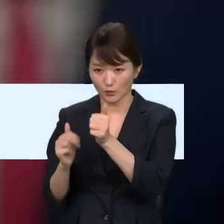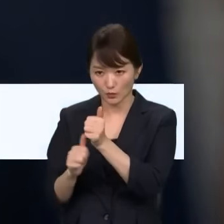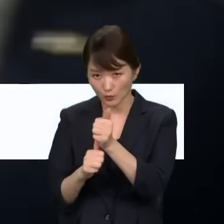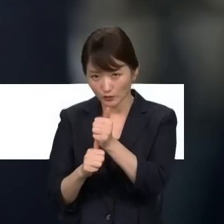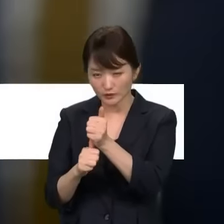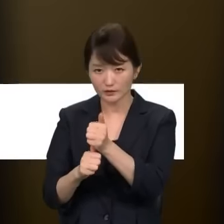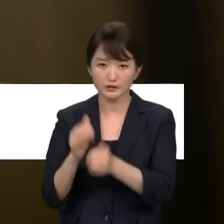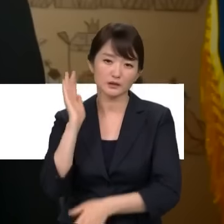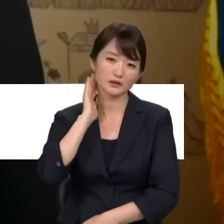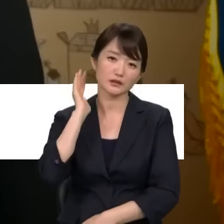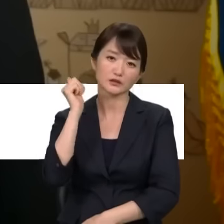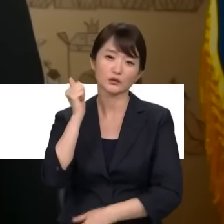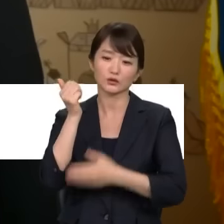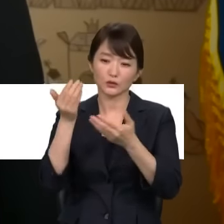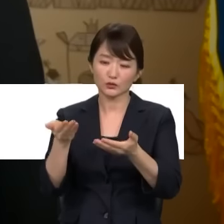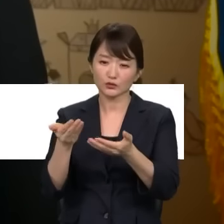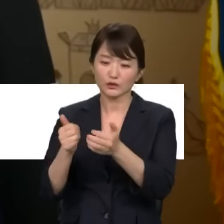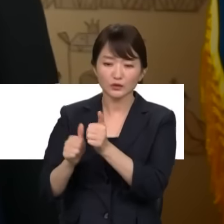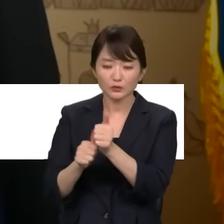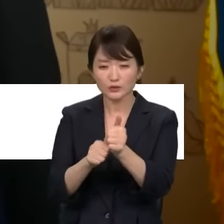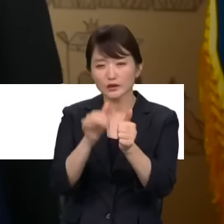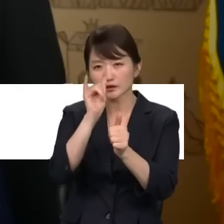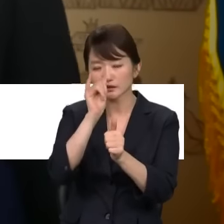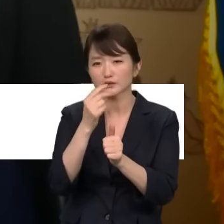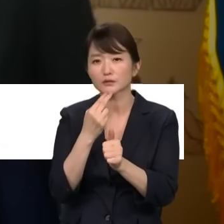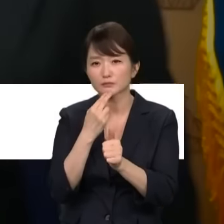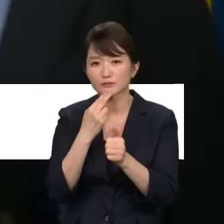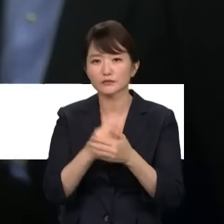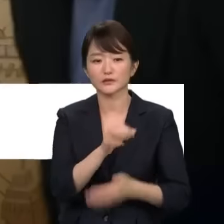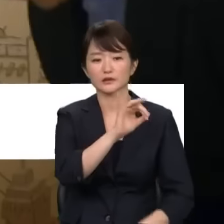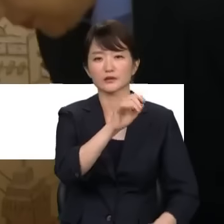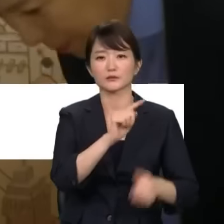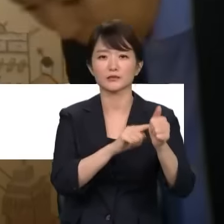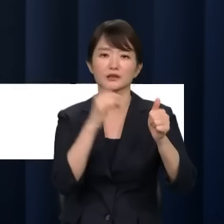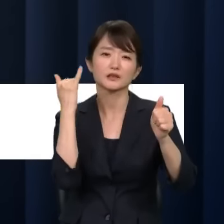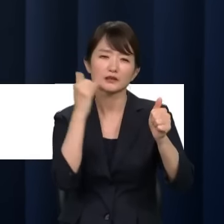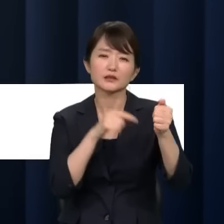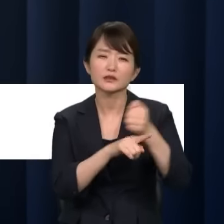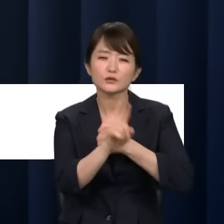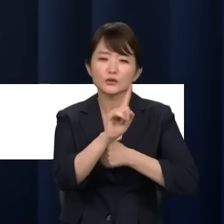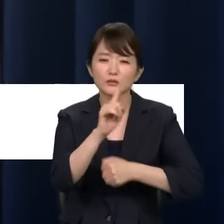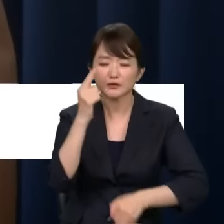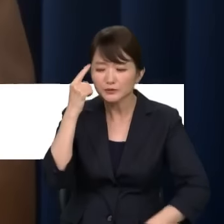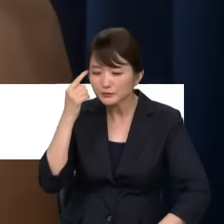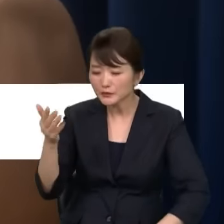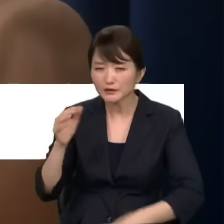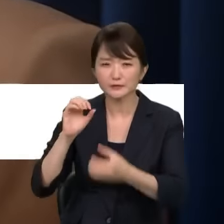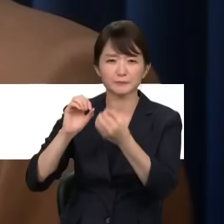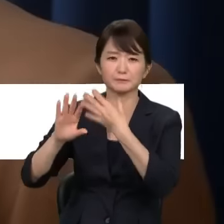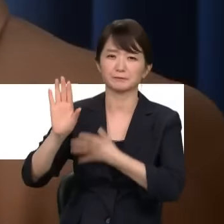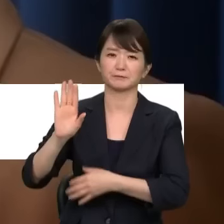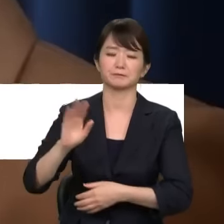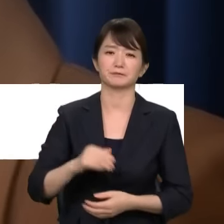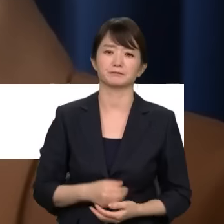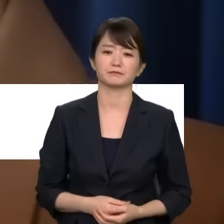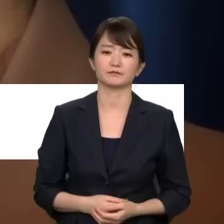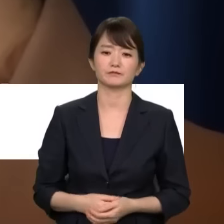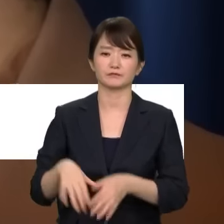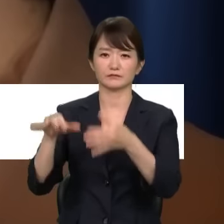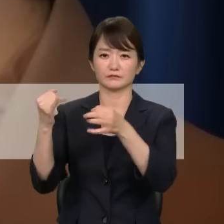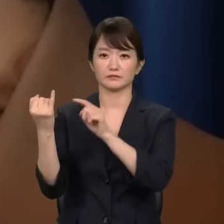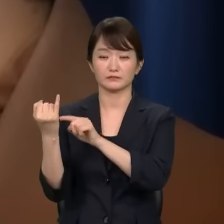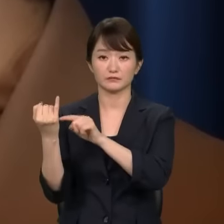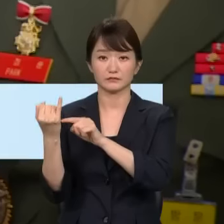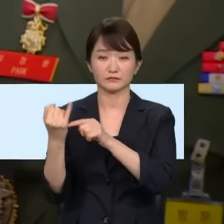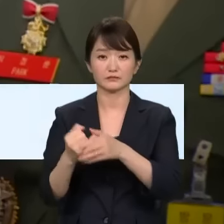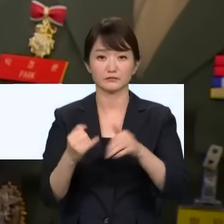대통령 휴가에 동행했었는지, 왜 임 전 비서관에게 전화했는지 수차례 물었지만 답하지 않았습니다. 김 의원이